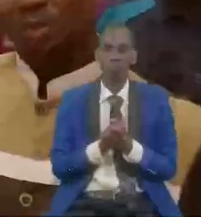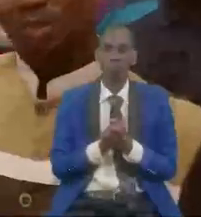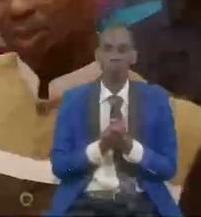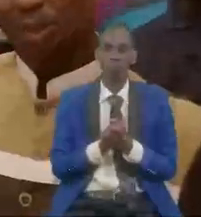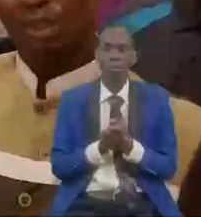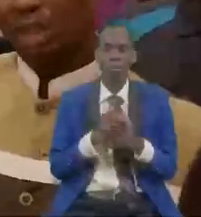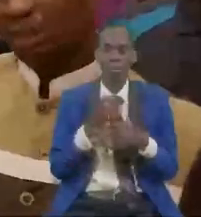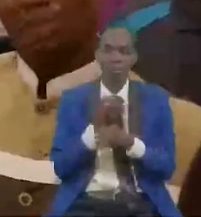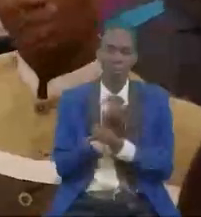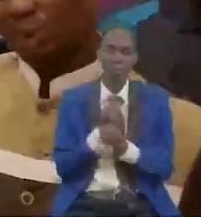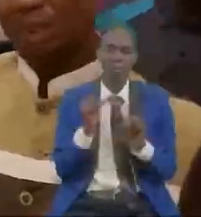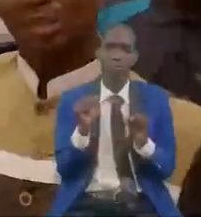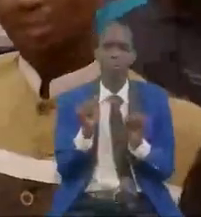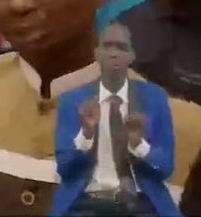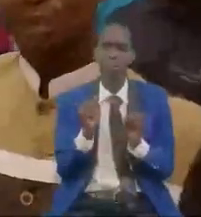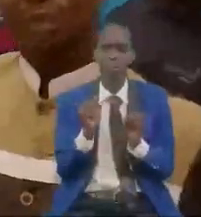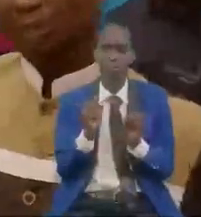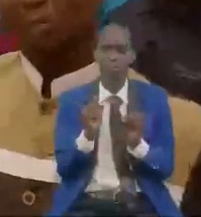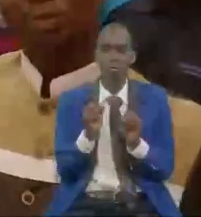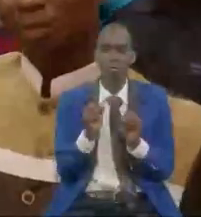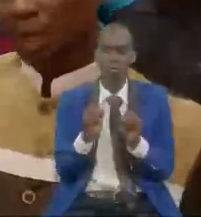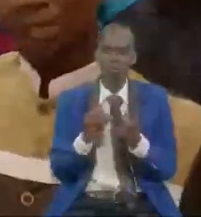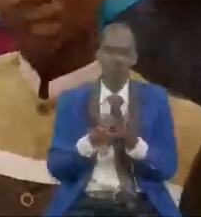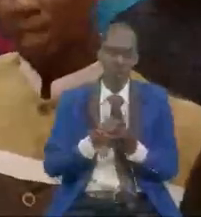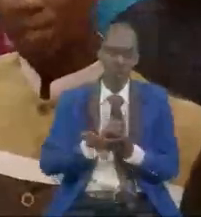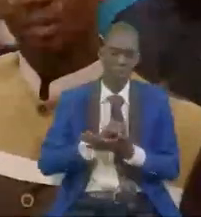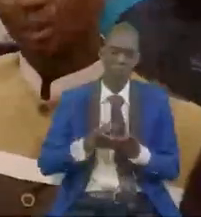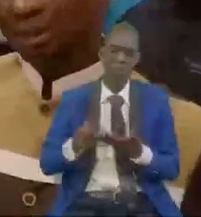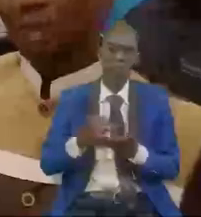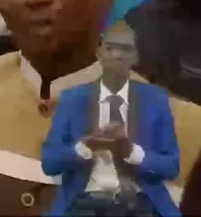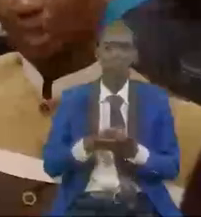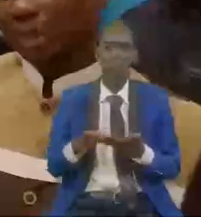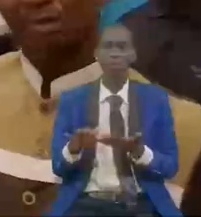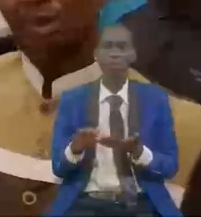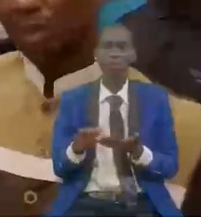Le salut, la sanctification